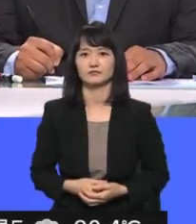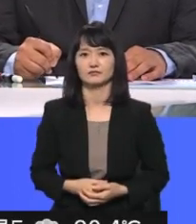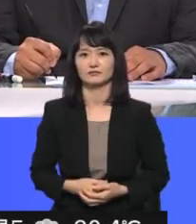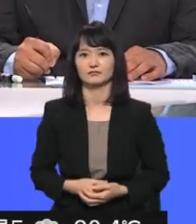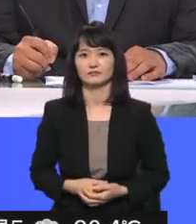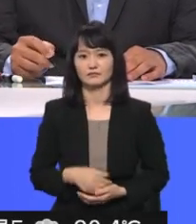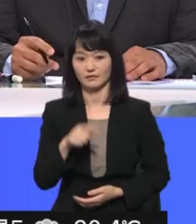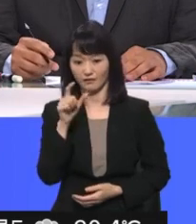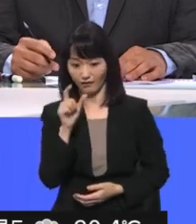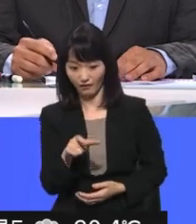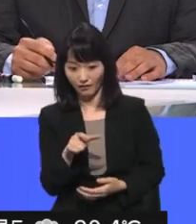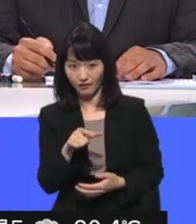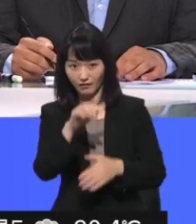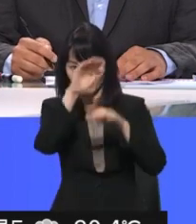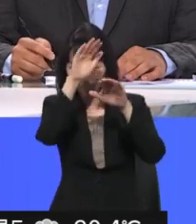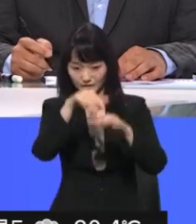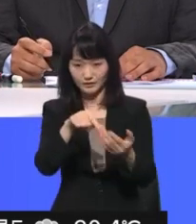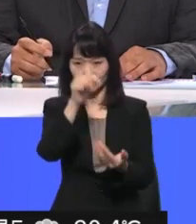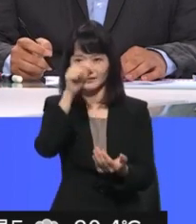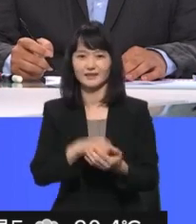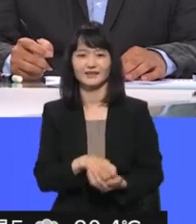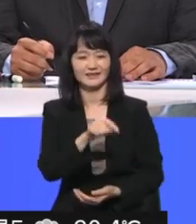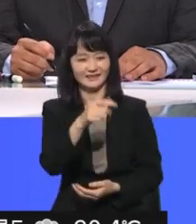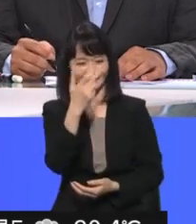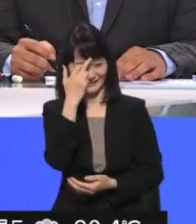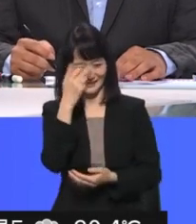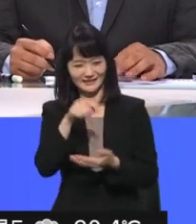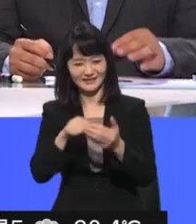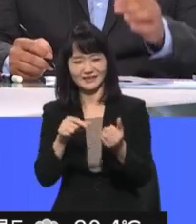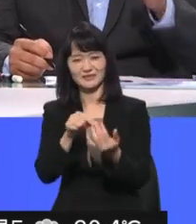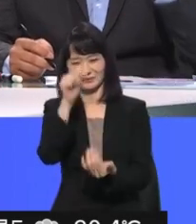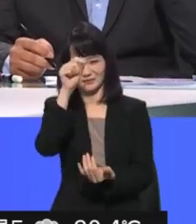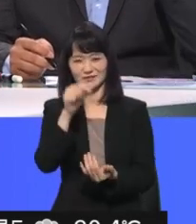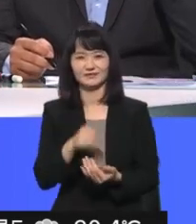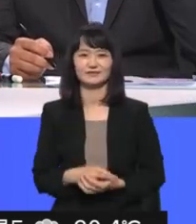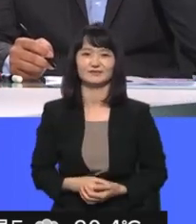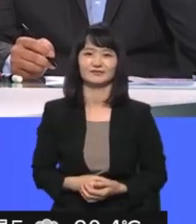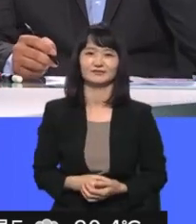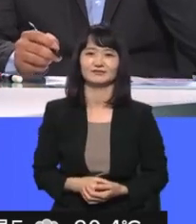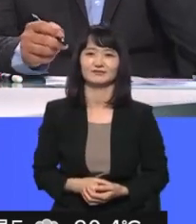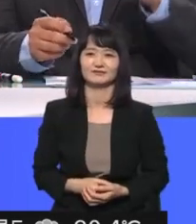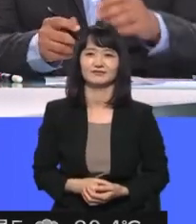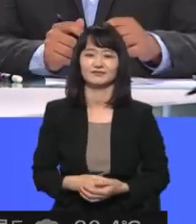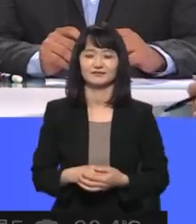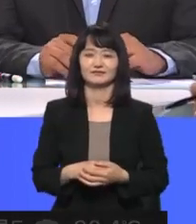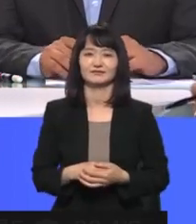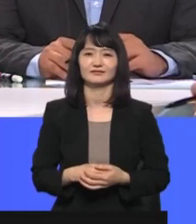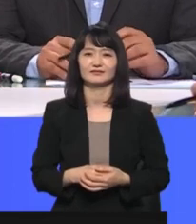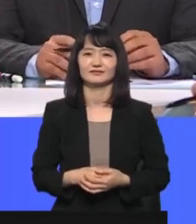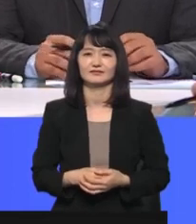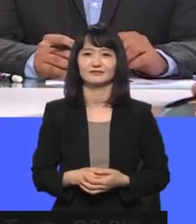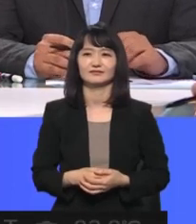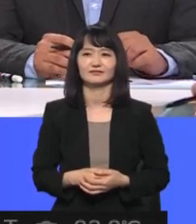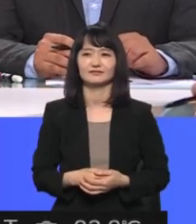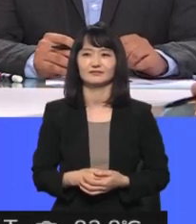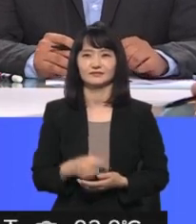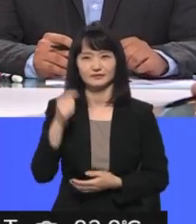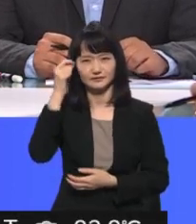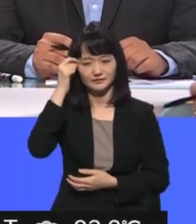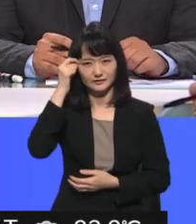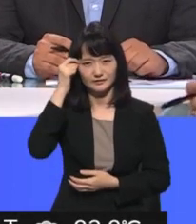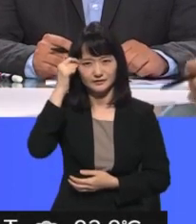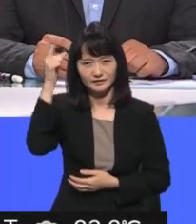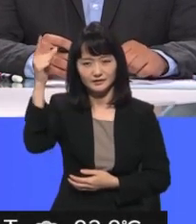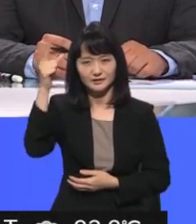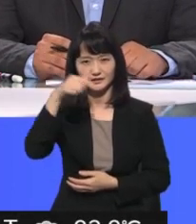보세요 아따 요건 최적가 드립니다 아아아 인근 인게 캔디 님 역시 영리한 장지원